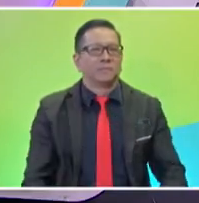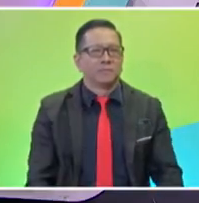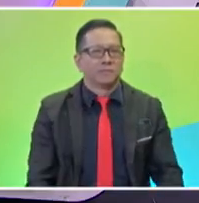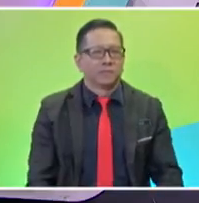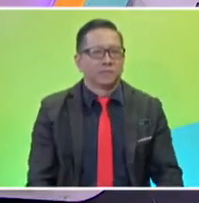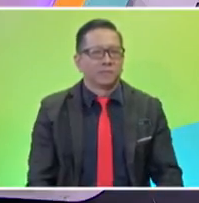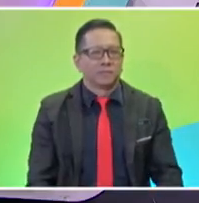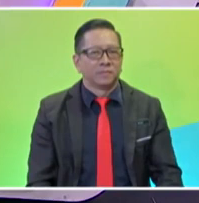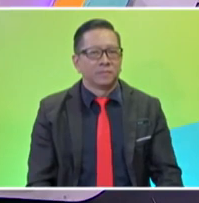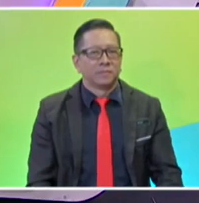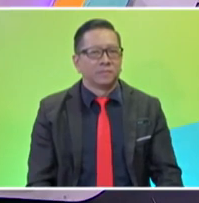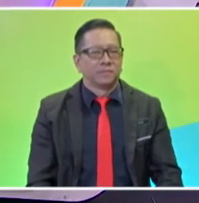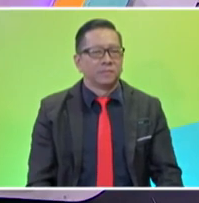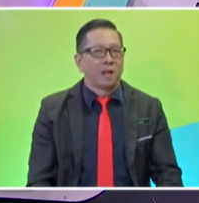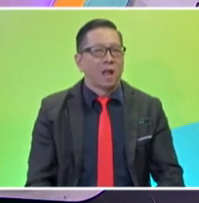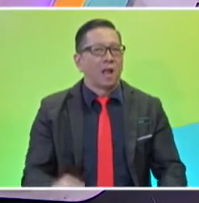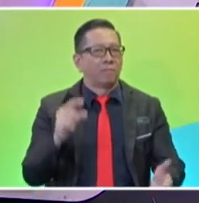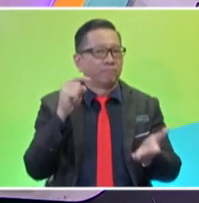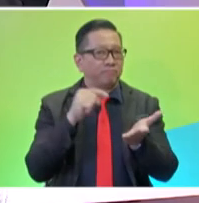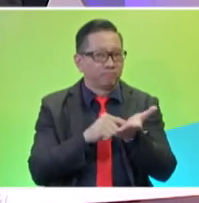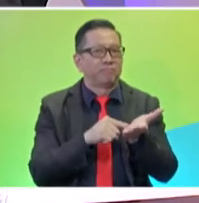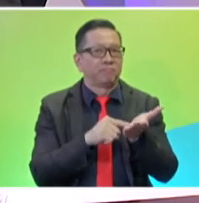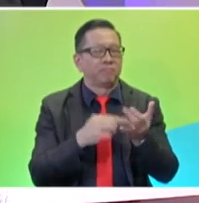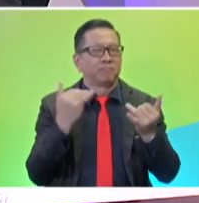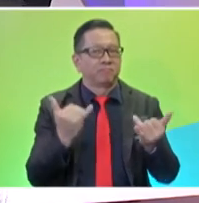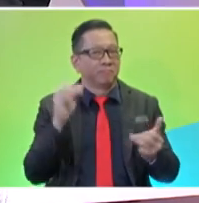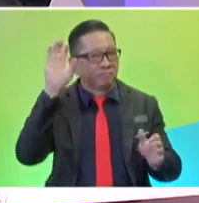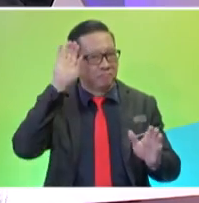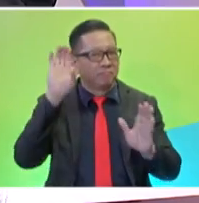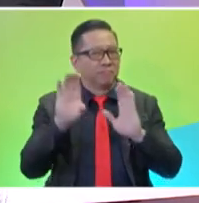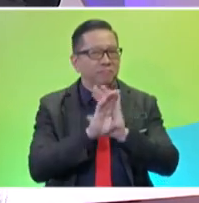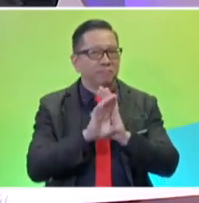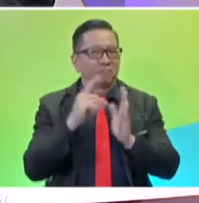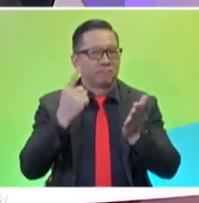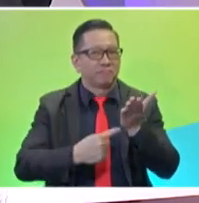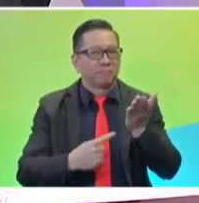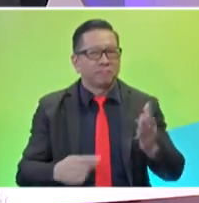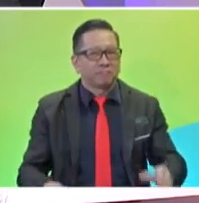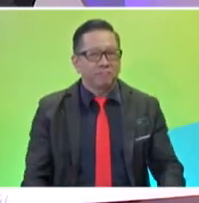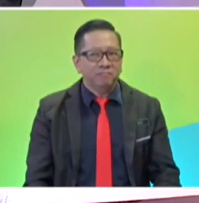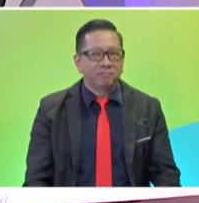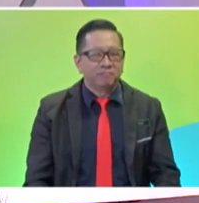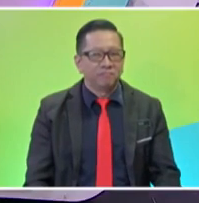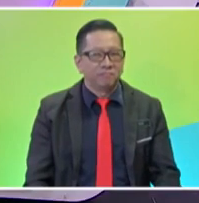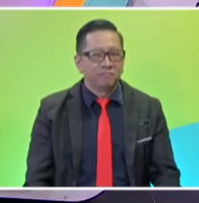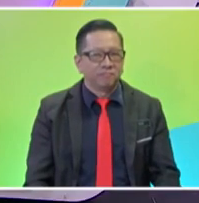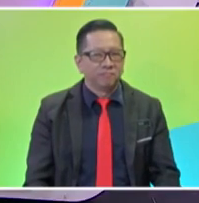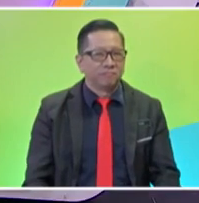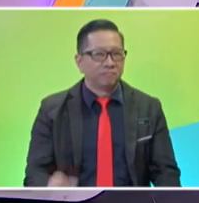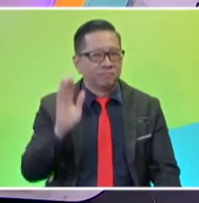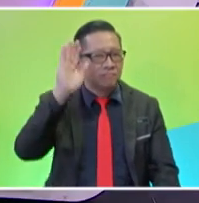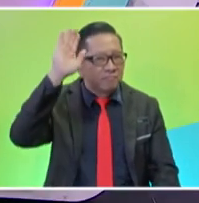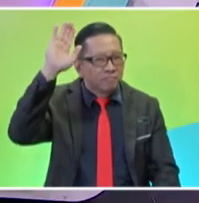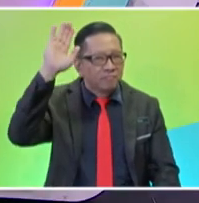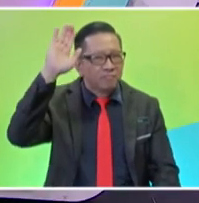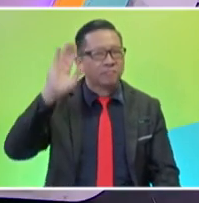ini kalau tak kenal nih hahaha Ini siapa ndak Jawa nih legenda Tanah Air